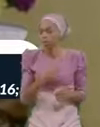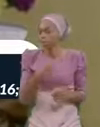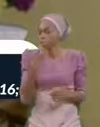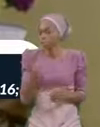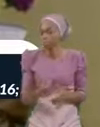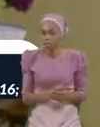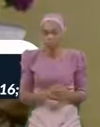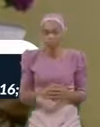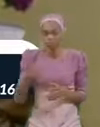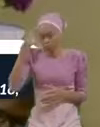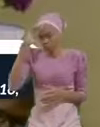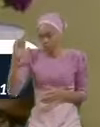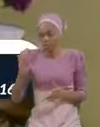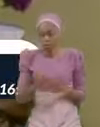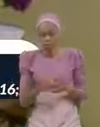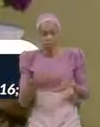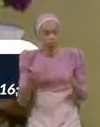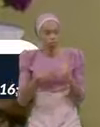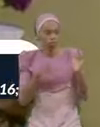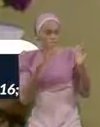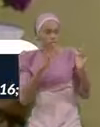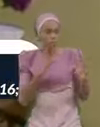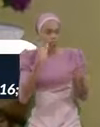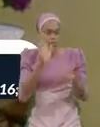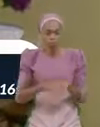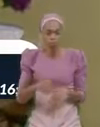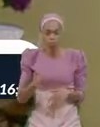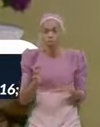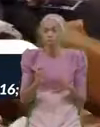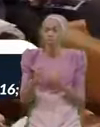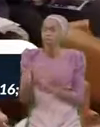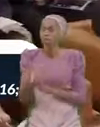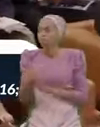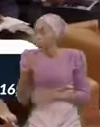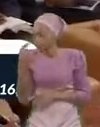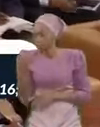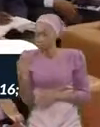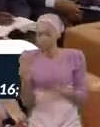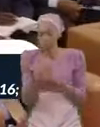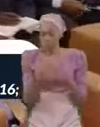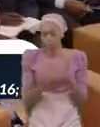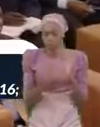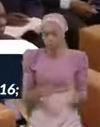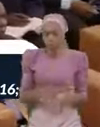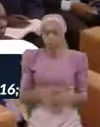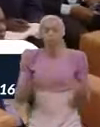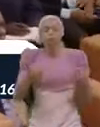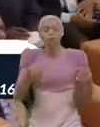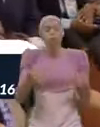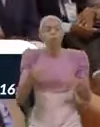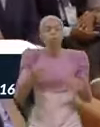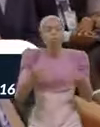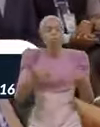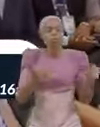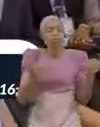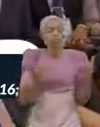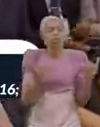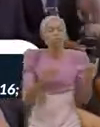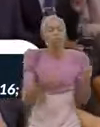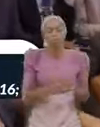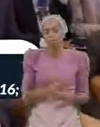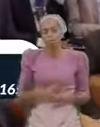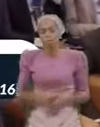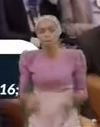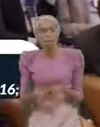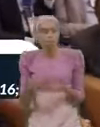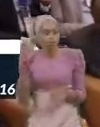dit c'est celui qui a exercé la miséricorde envers lui répondit le docteur de la loi et Jésus lui dit va et toi fais de